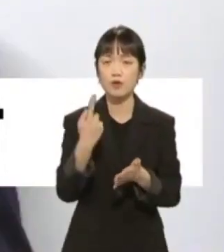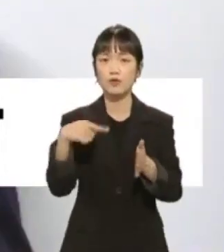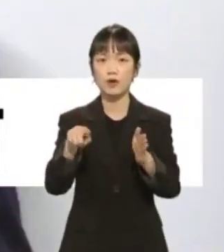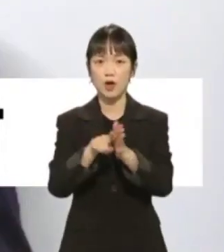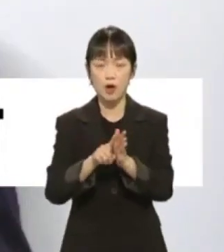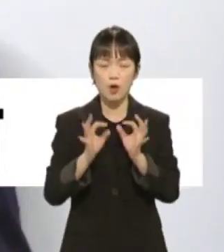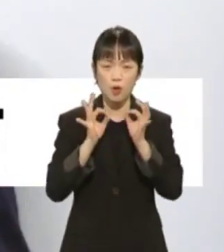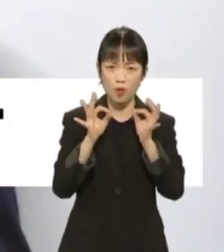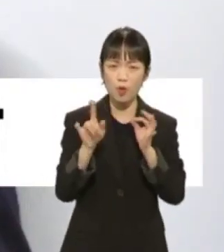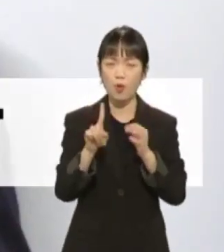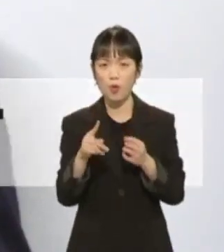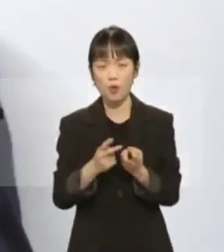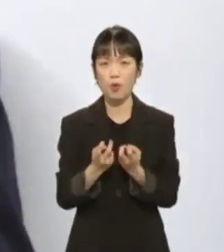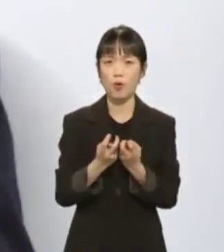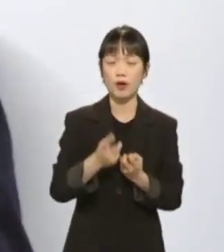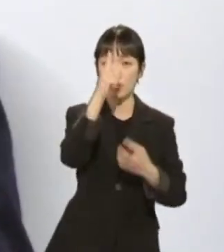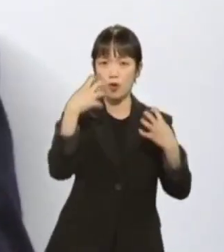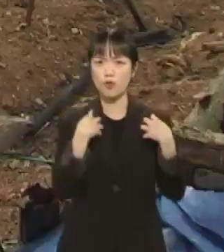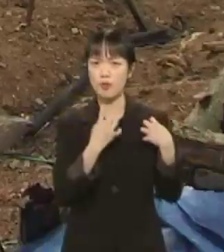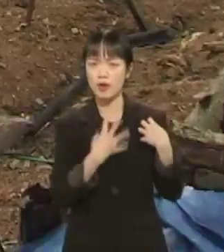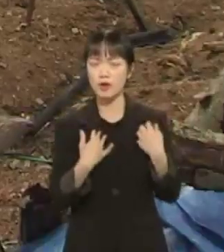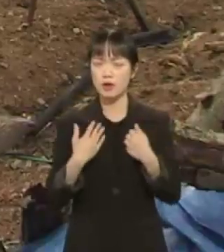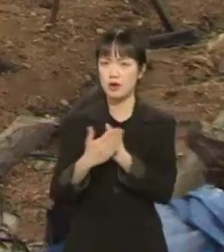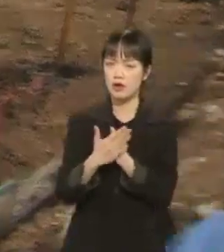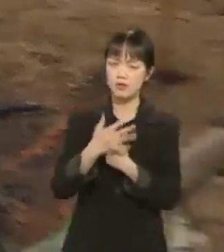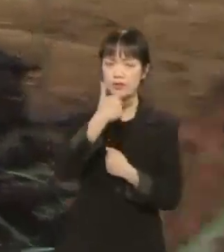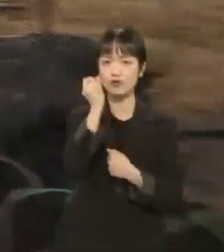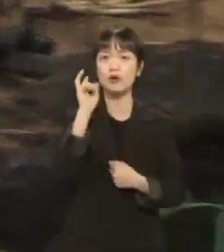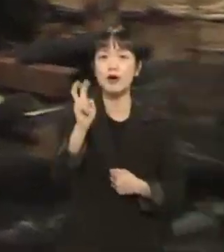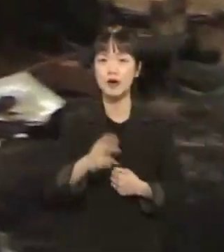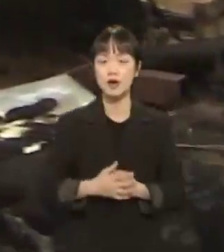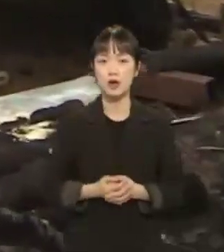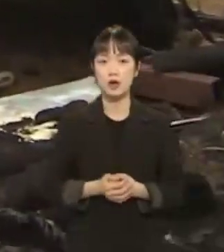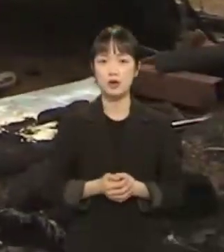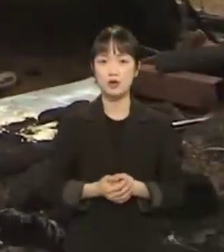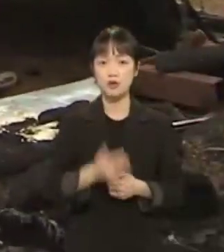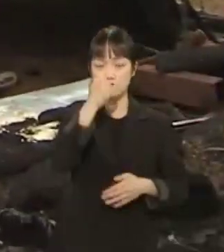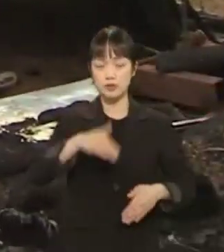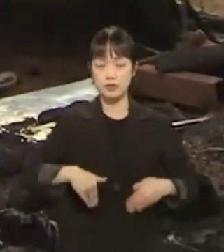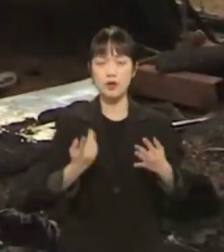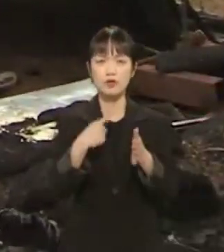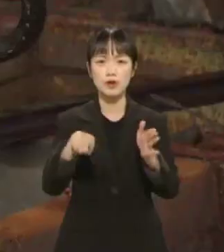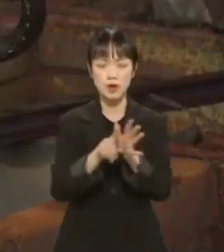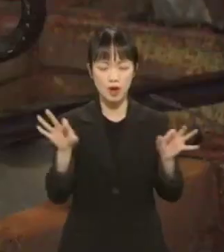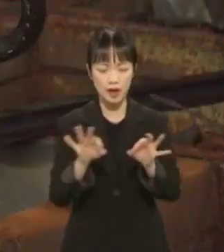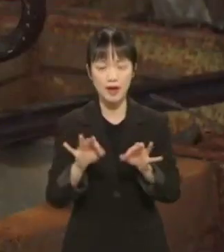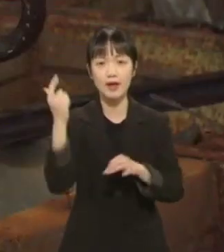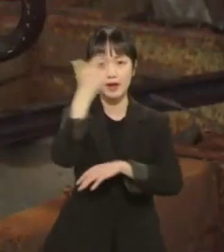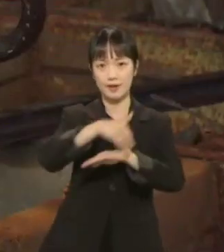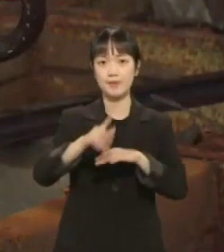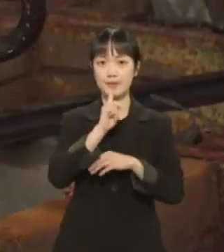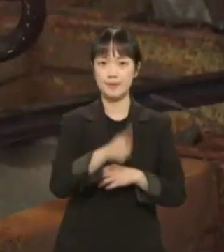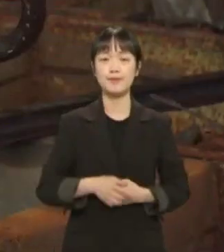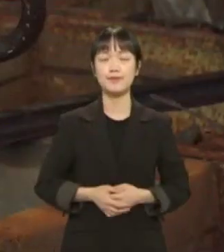위해서는 정부지원만으로는 부족하다면서 앞으로 도민 성금모금 운동을 전개할 방침입니다